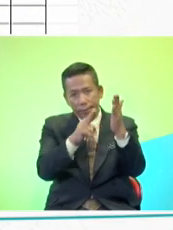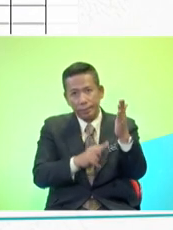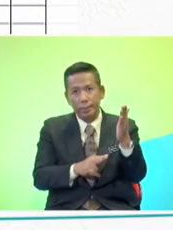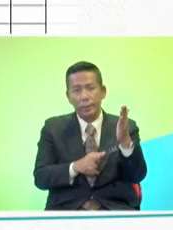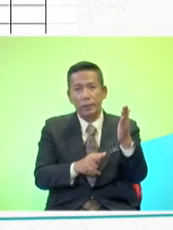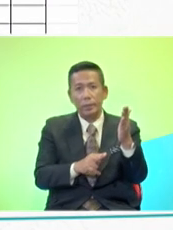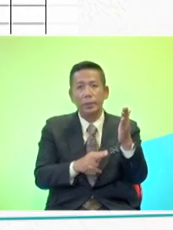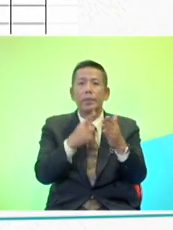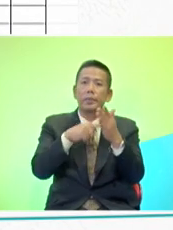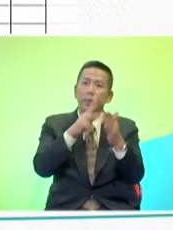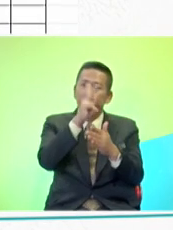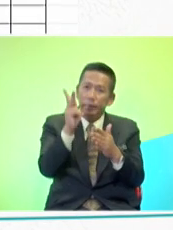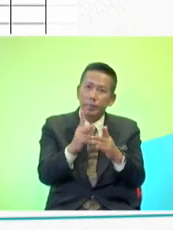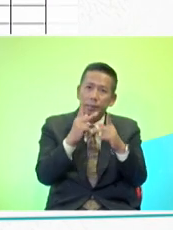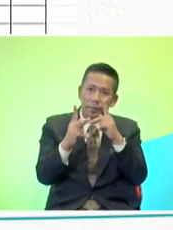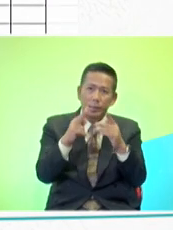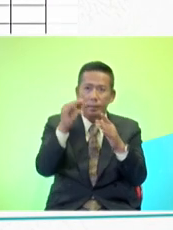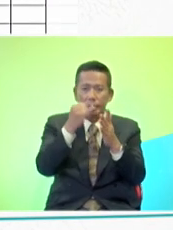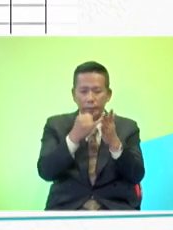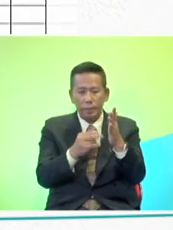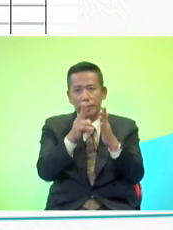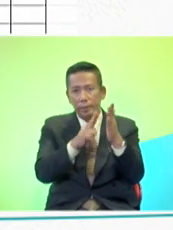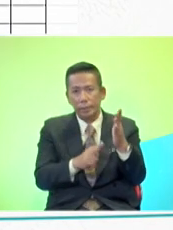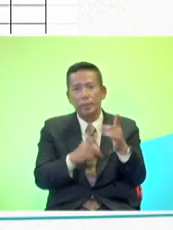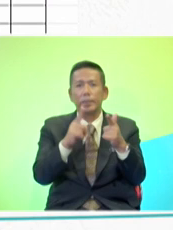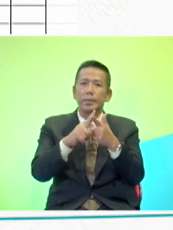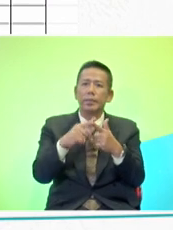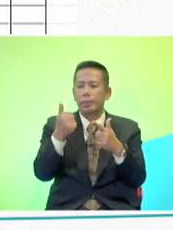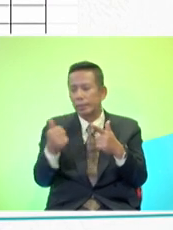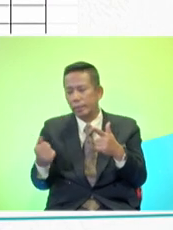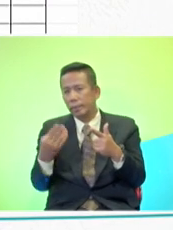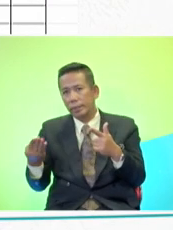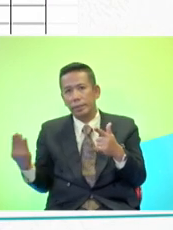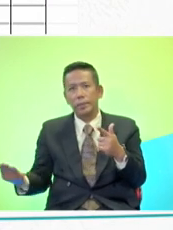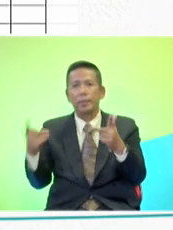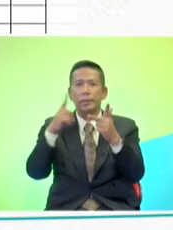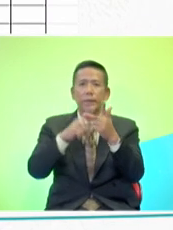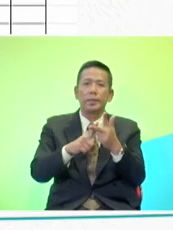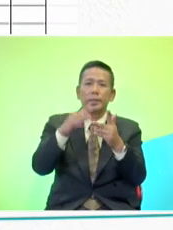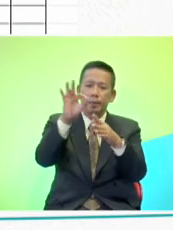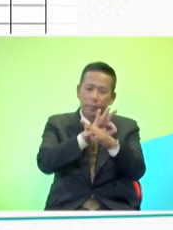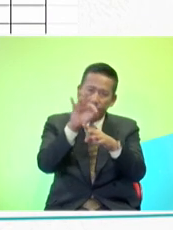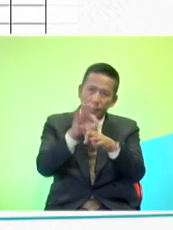apakah yang dekat dengan seni ukiran yang kedua Apakah alat dan bahan yang ketiga